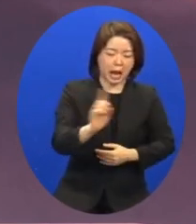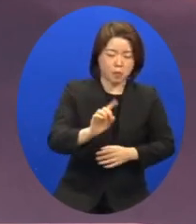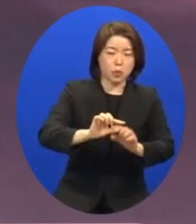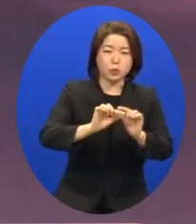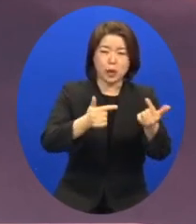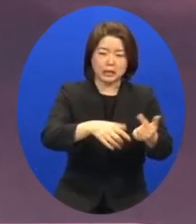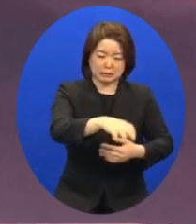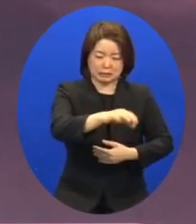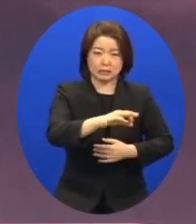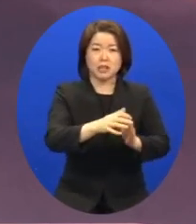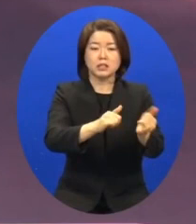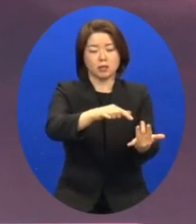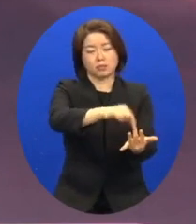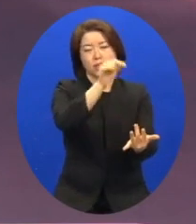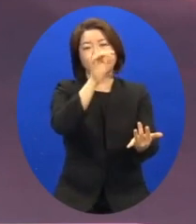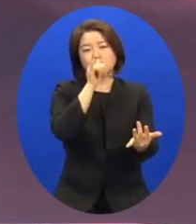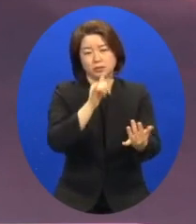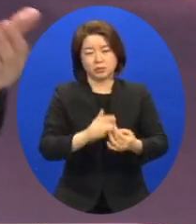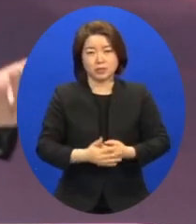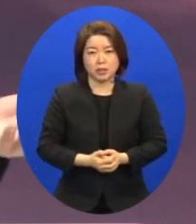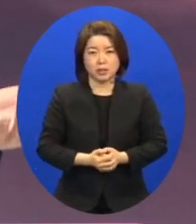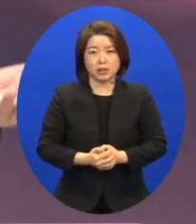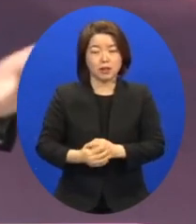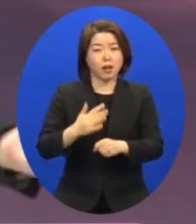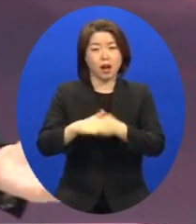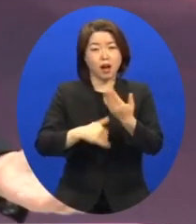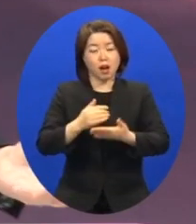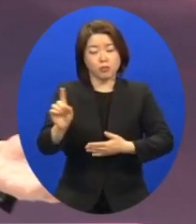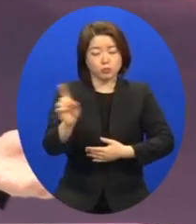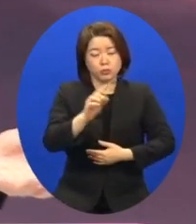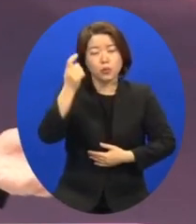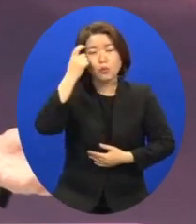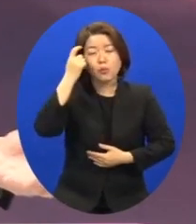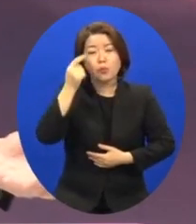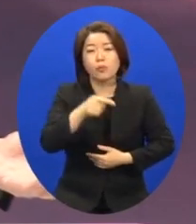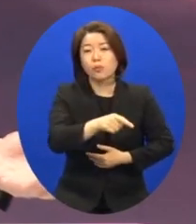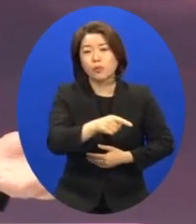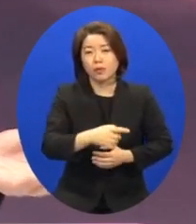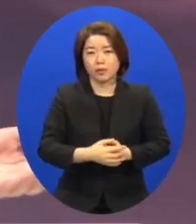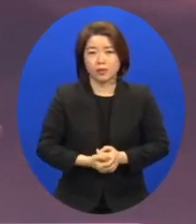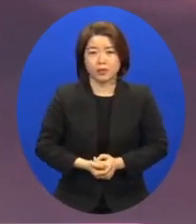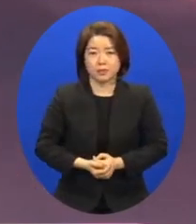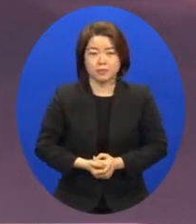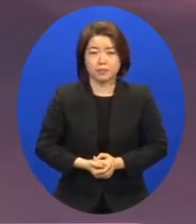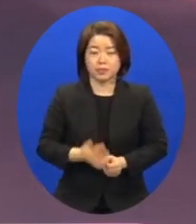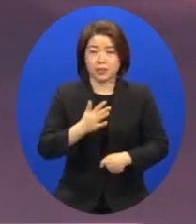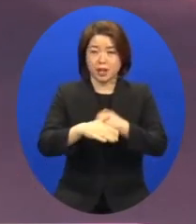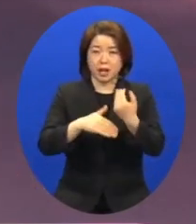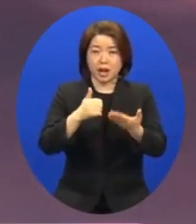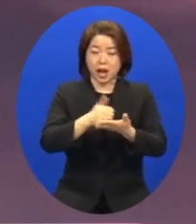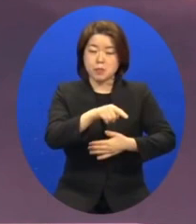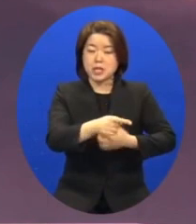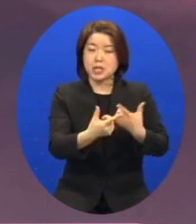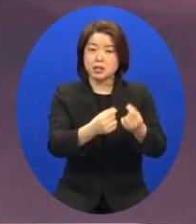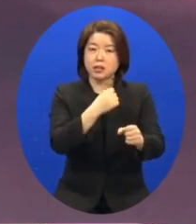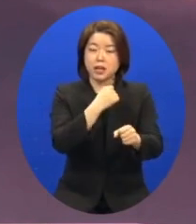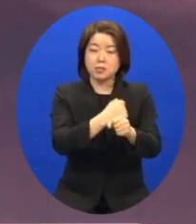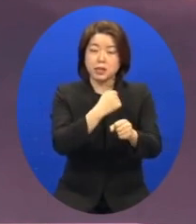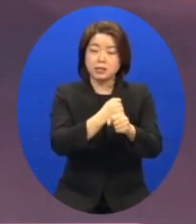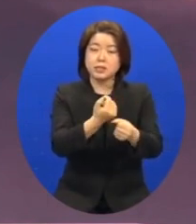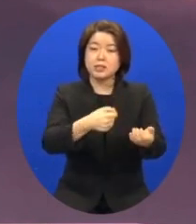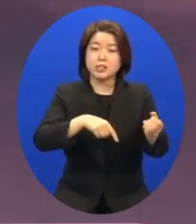것들을 택하셔서 씁니다 하나님이 도대체 왜 그렇게 하셨을까요 하나님이 그렇게 하신 이유는 딱